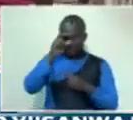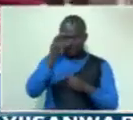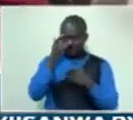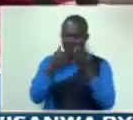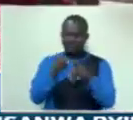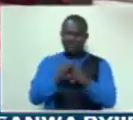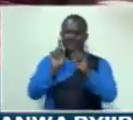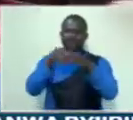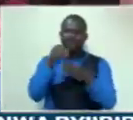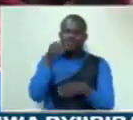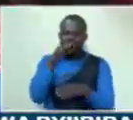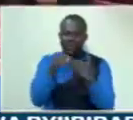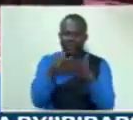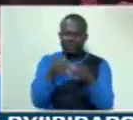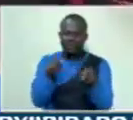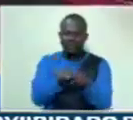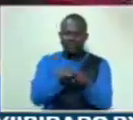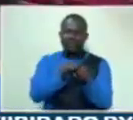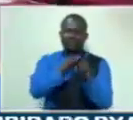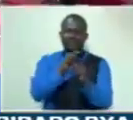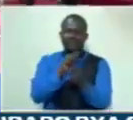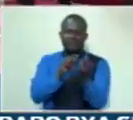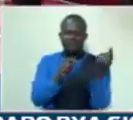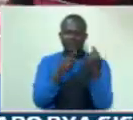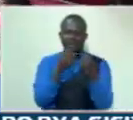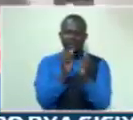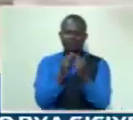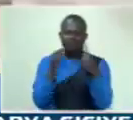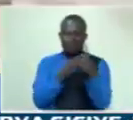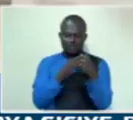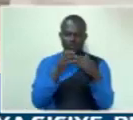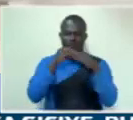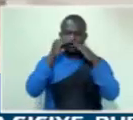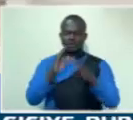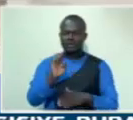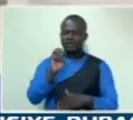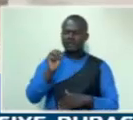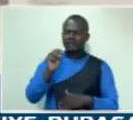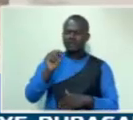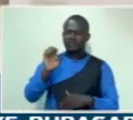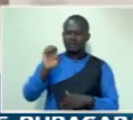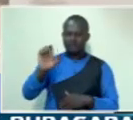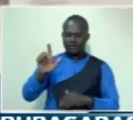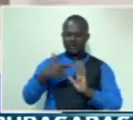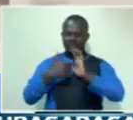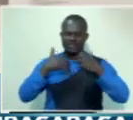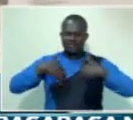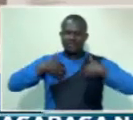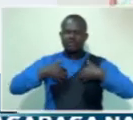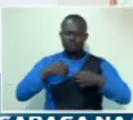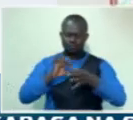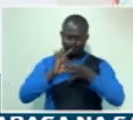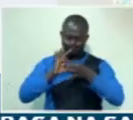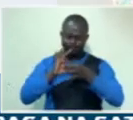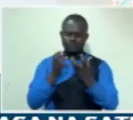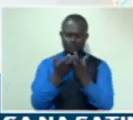yagira uruzinduko mu Bufaransa, kimwe no muri Gicurasi 2018. Ku buyobozi bwa perezida Emmanuel Macron warushijeho kugaragaza ubushake mu kunoza umubano